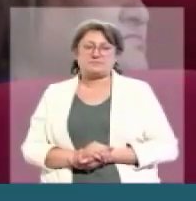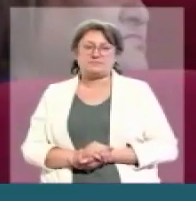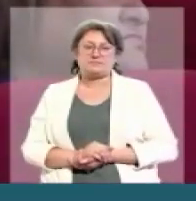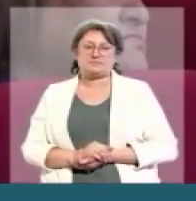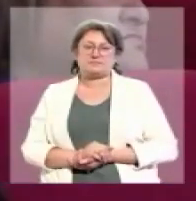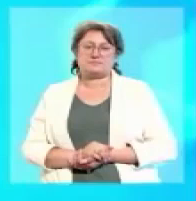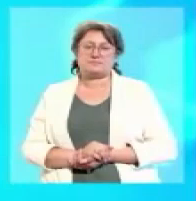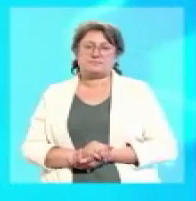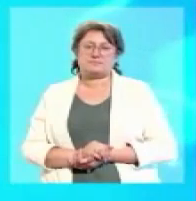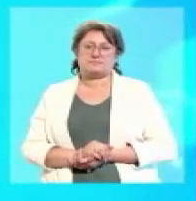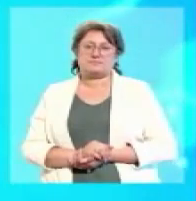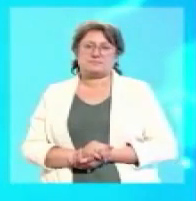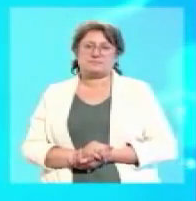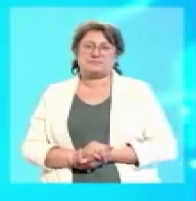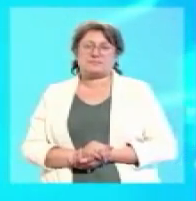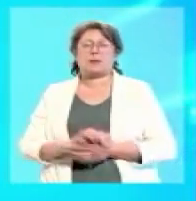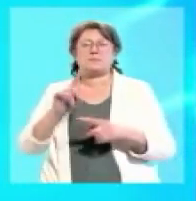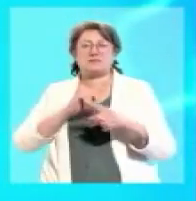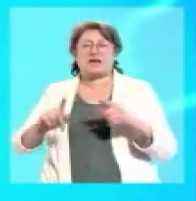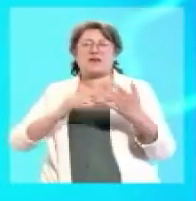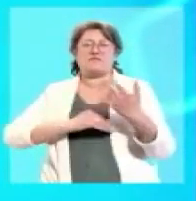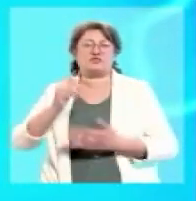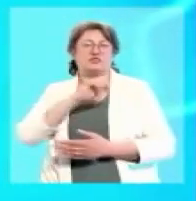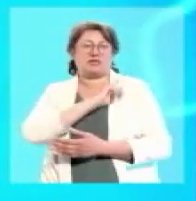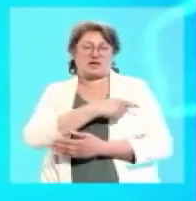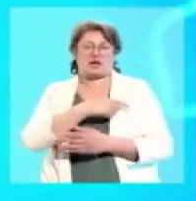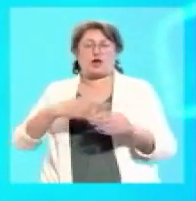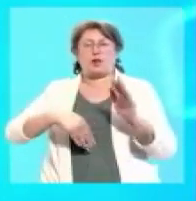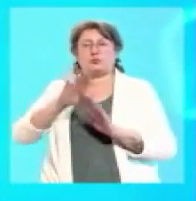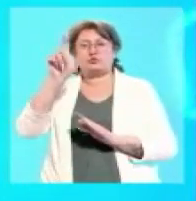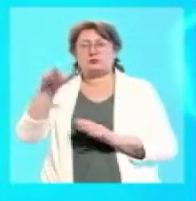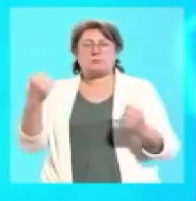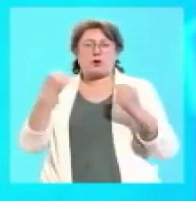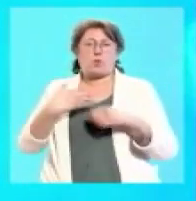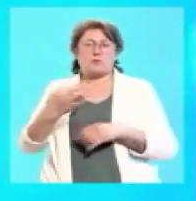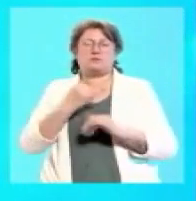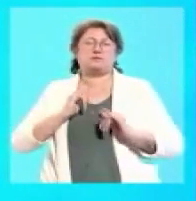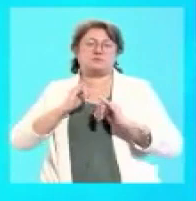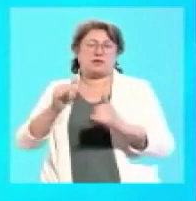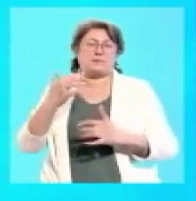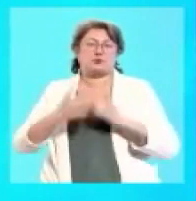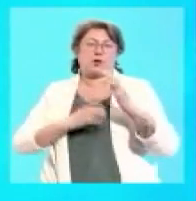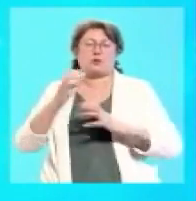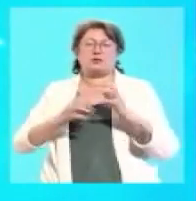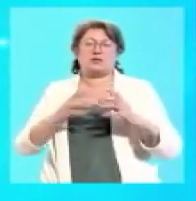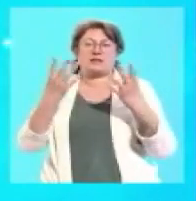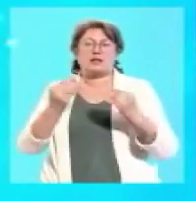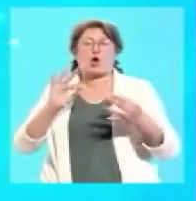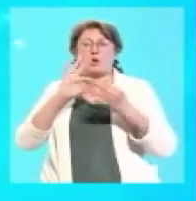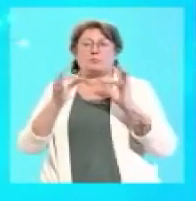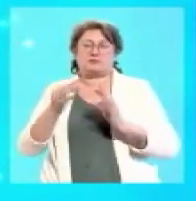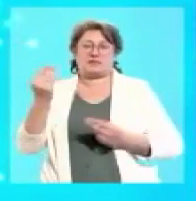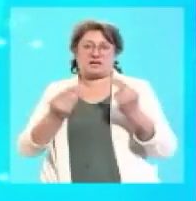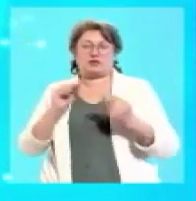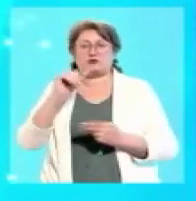телеканал Кустанай. Быстрее, выше, сильнее. Лучших спортсменов области чествовали в Международный день Олимпийских игр.